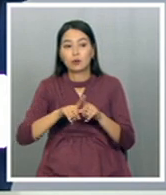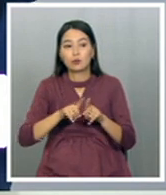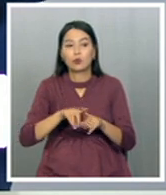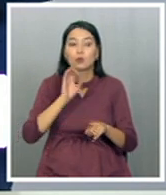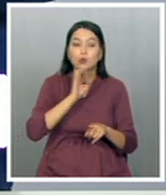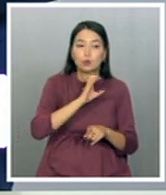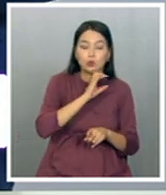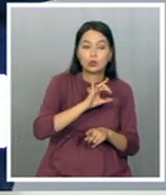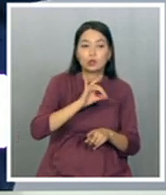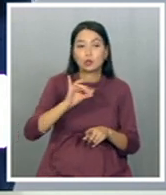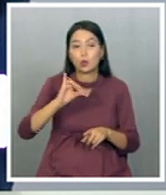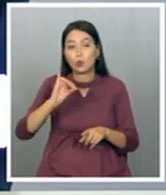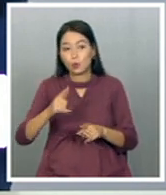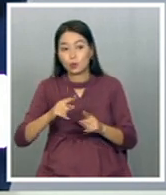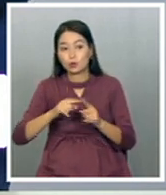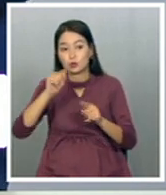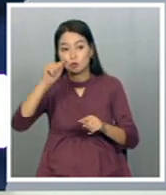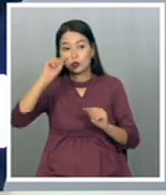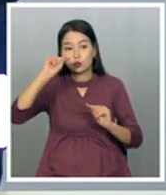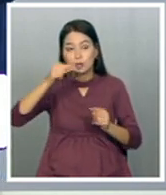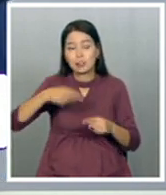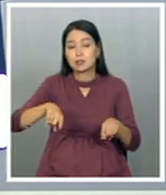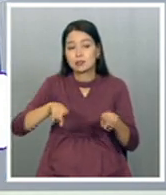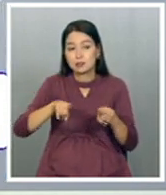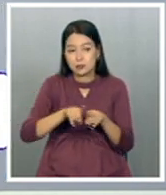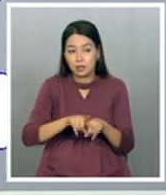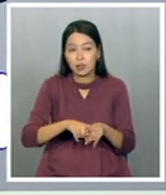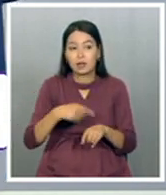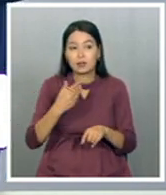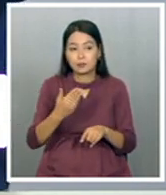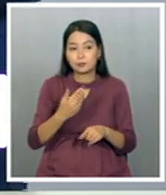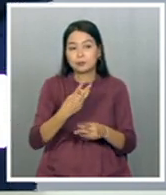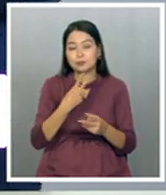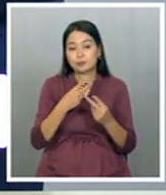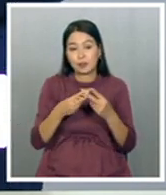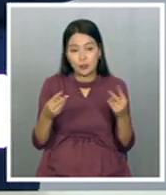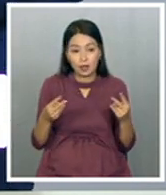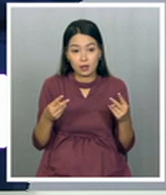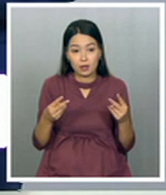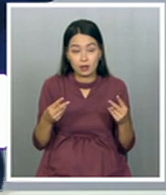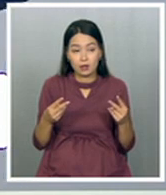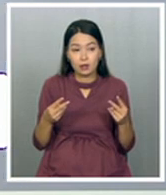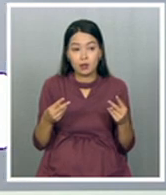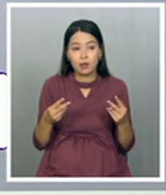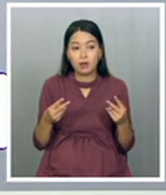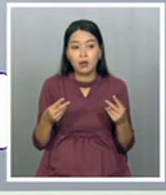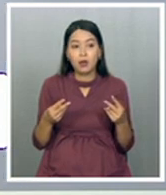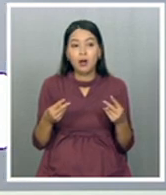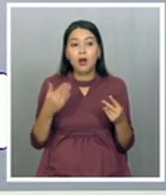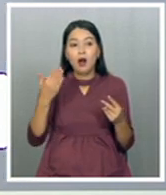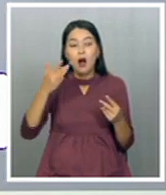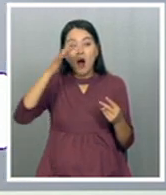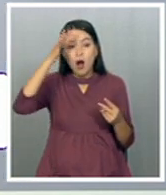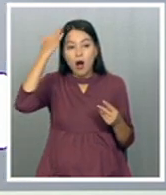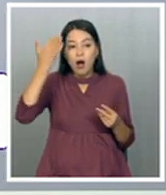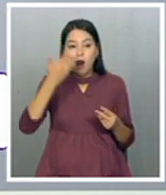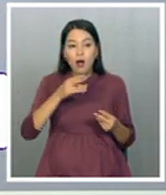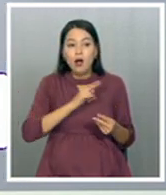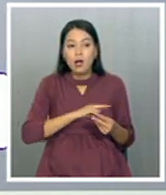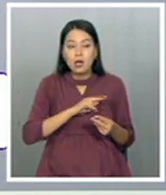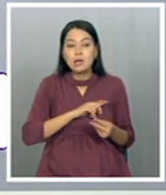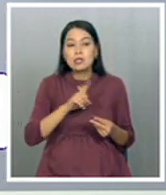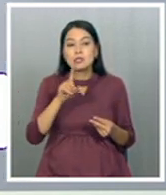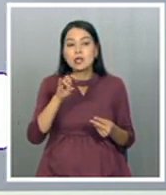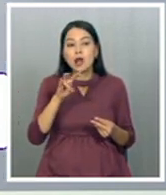және солтүстік полюстері дәл көкжиек сызығымен тең болады. Және де аспан сферасы зенит арқылы